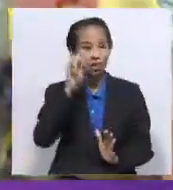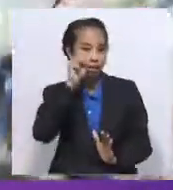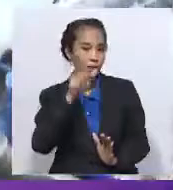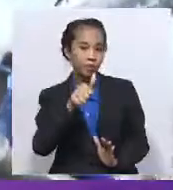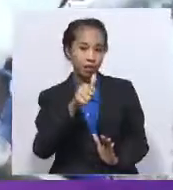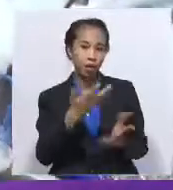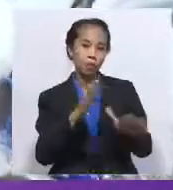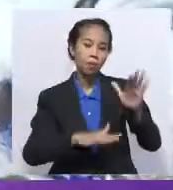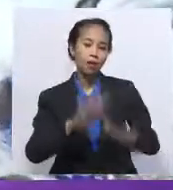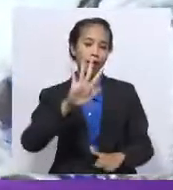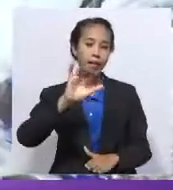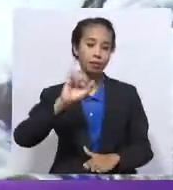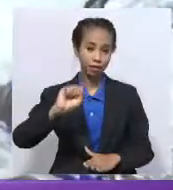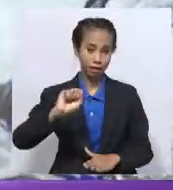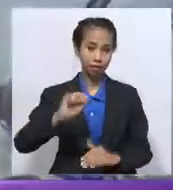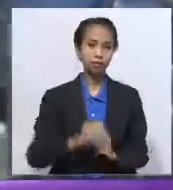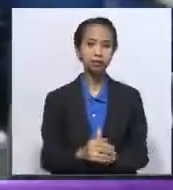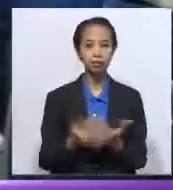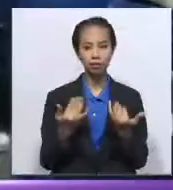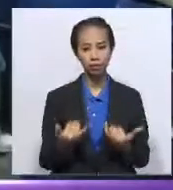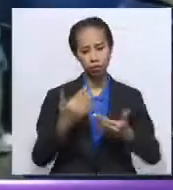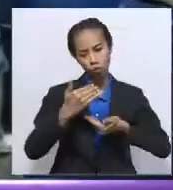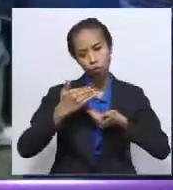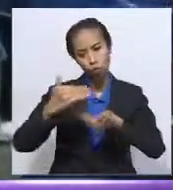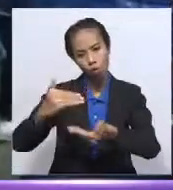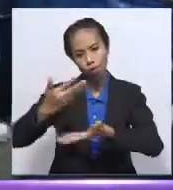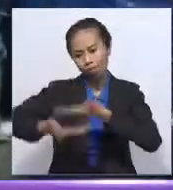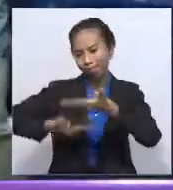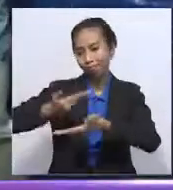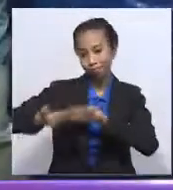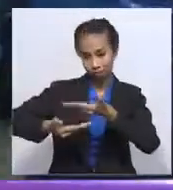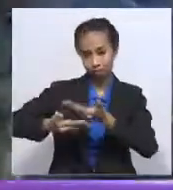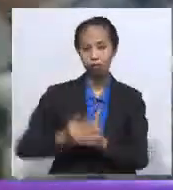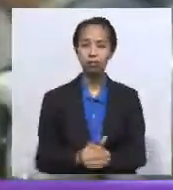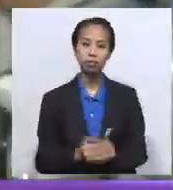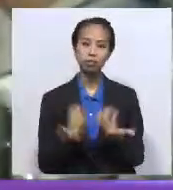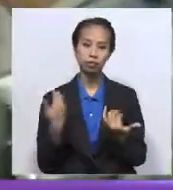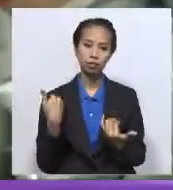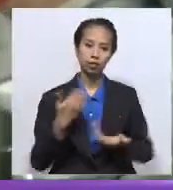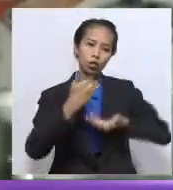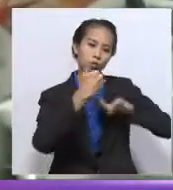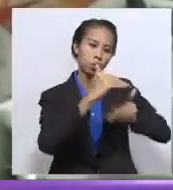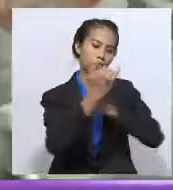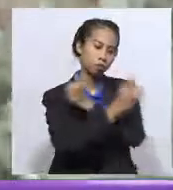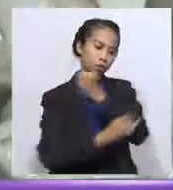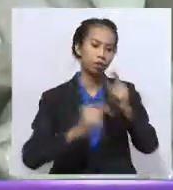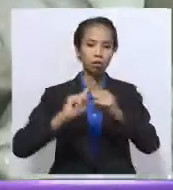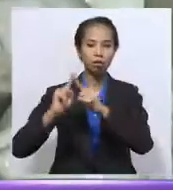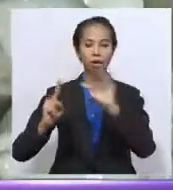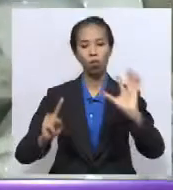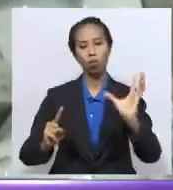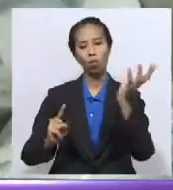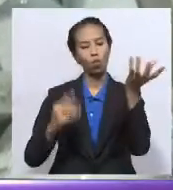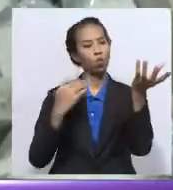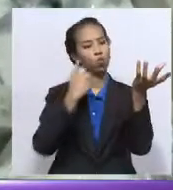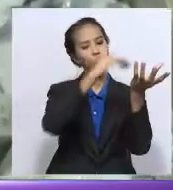าณ 500,000 ตันส่วนในด้านการตลาดการส่งออกสินค้าประมงจังหวัดสมุทรสาครได้ส่งไปยังต่างประเทศทั่วโลกนอกจาก